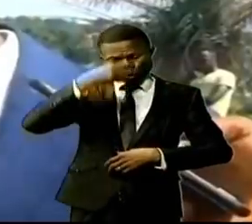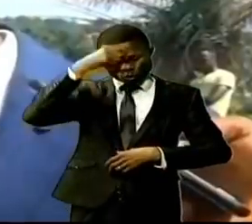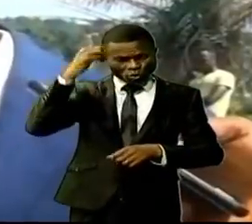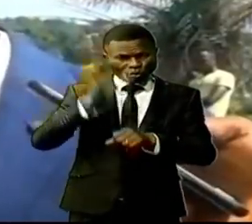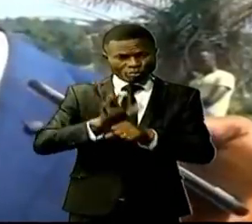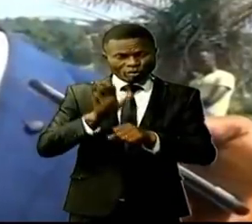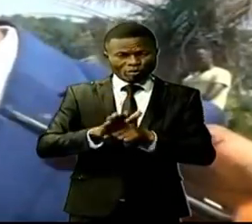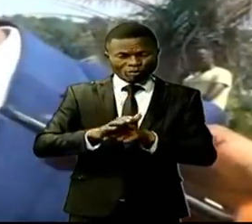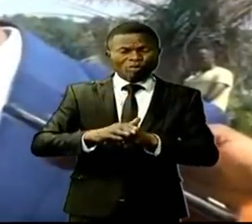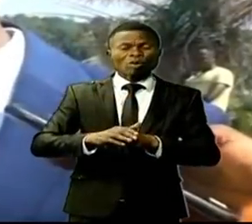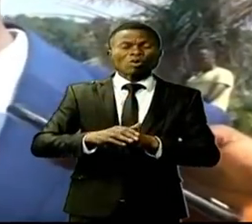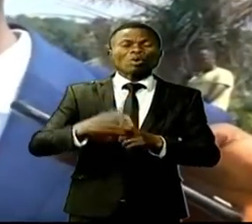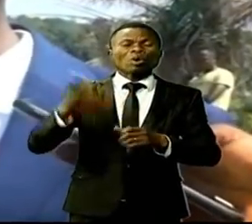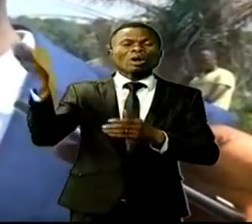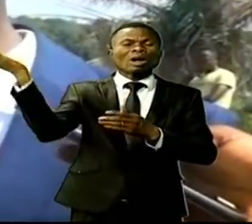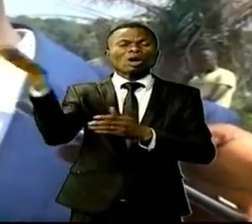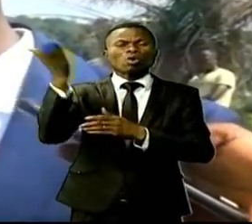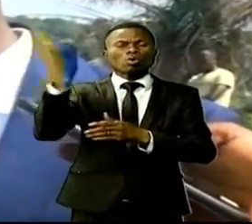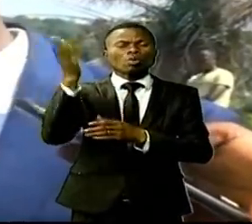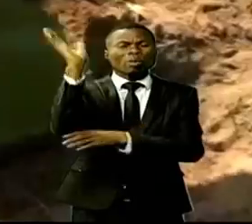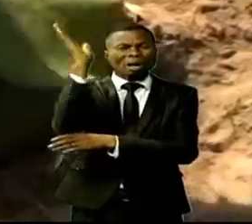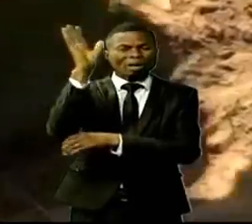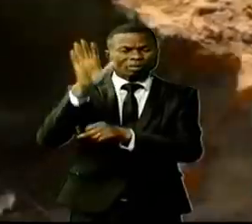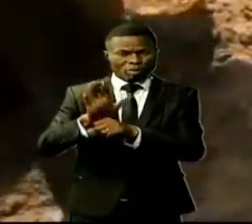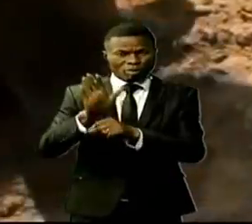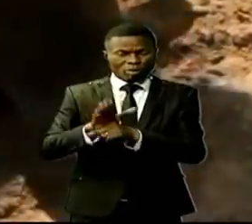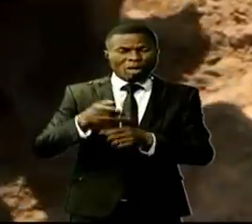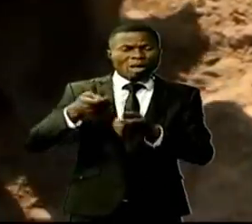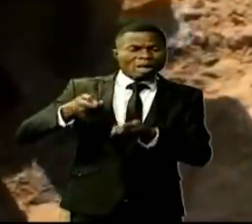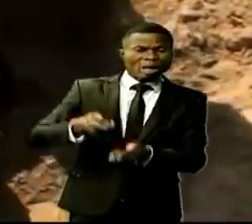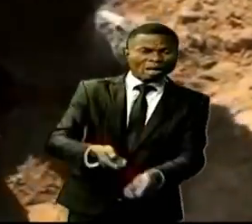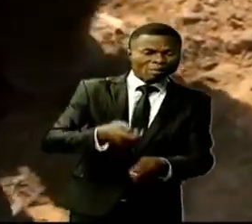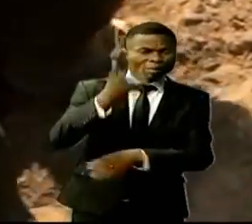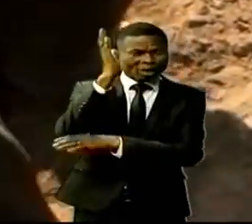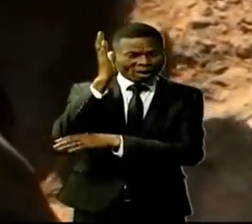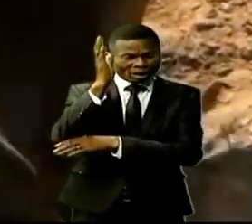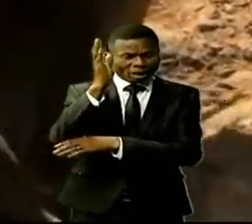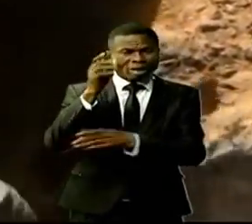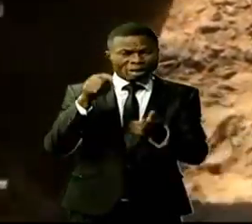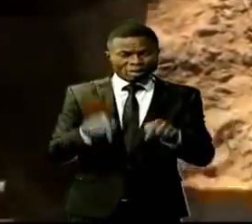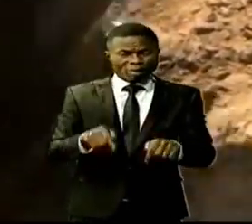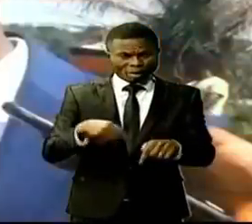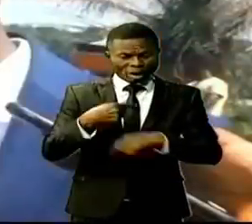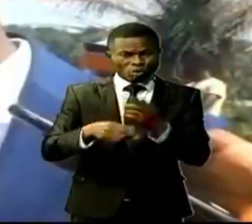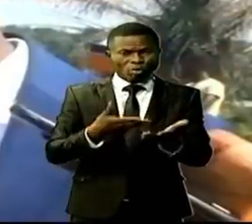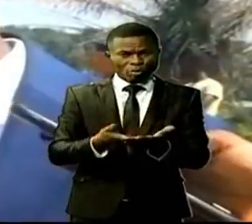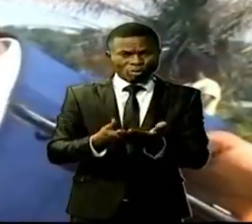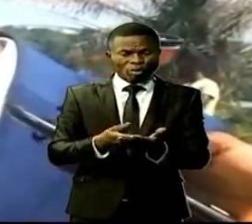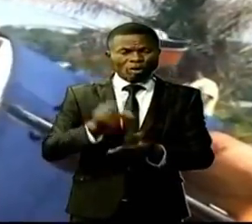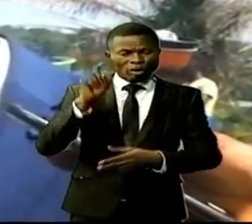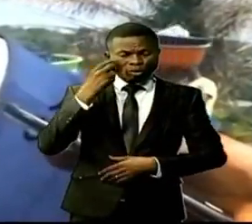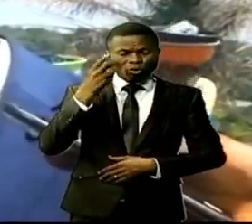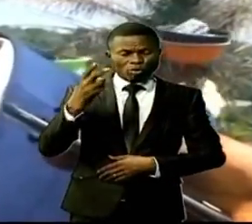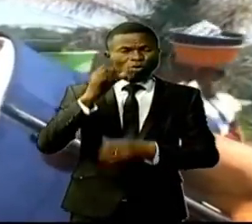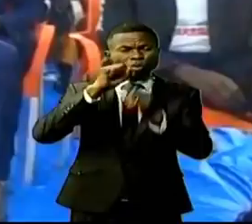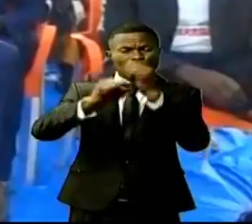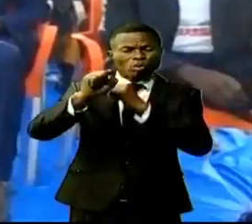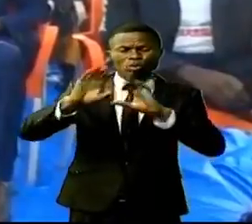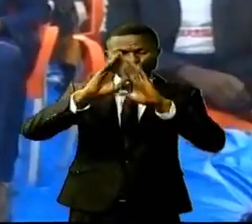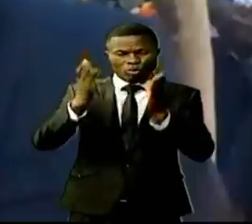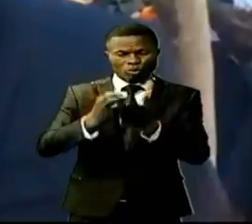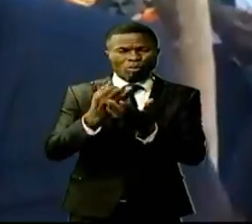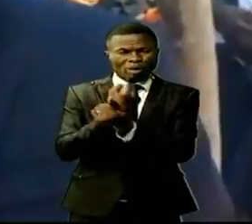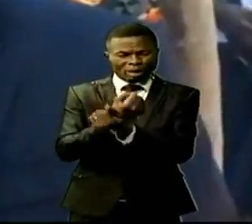de la déforestation. Et avec la plantation de l'arbre que nous voulons matérialiser aujourd'hui, nous devons sensibiliser la population